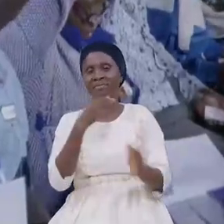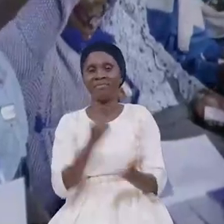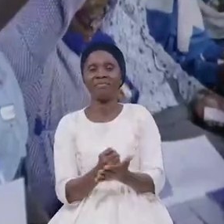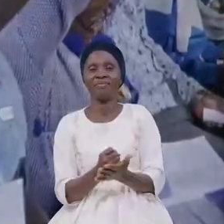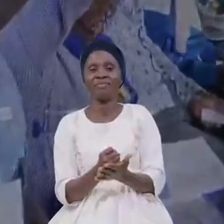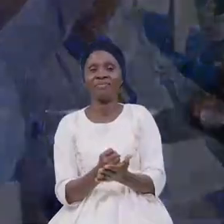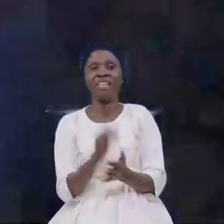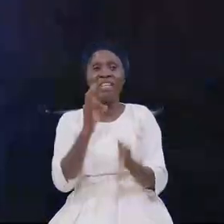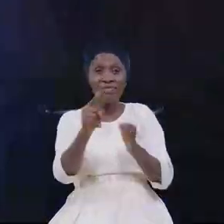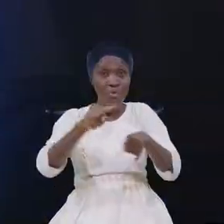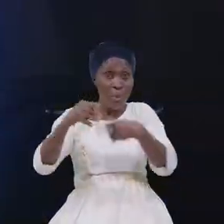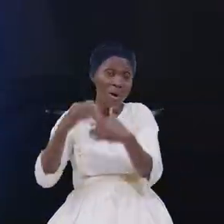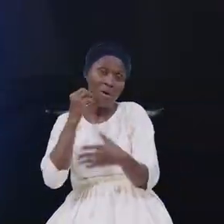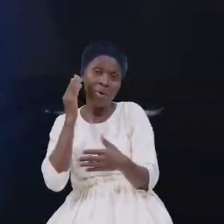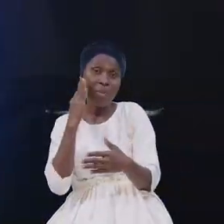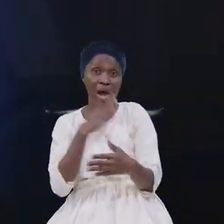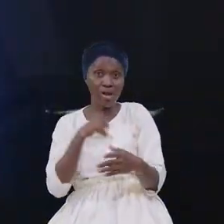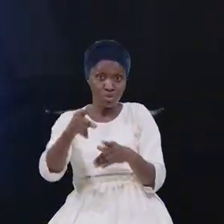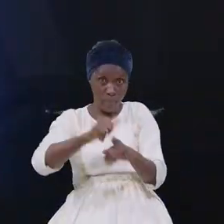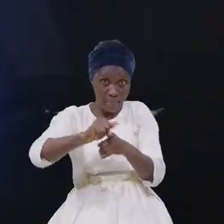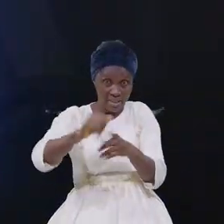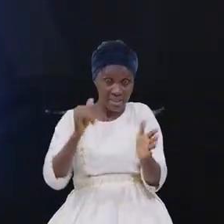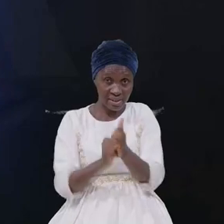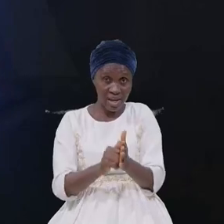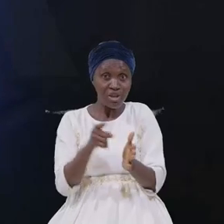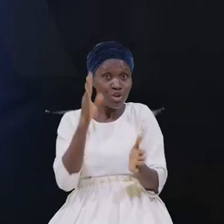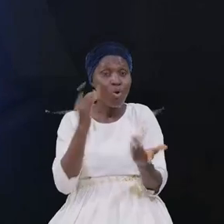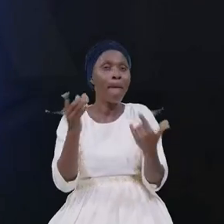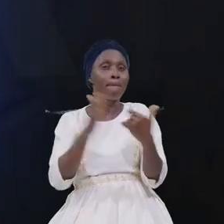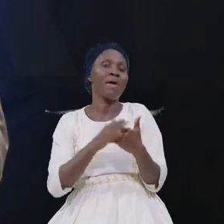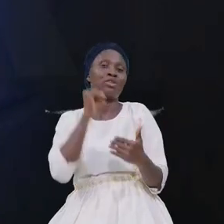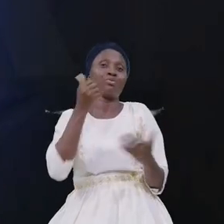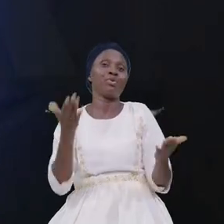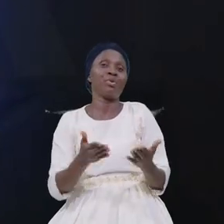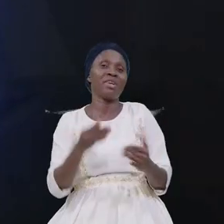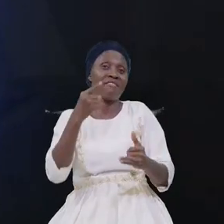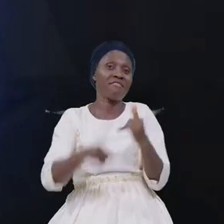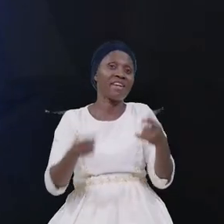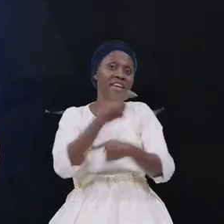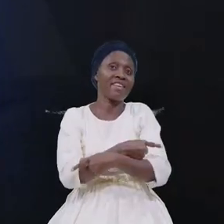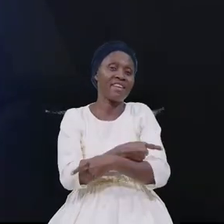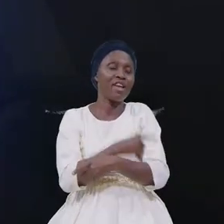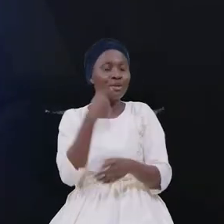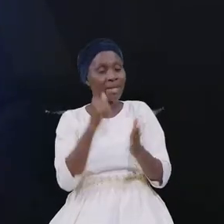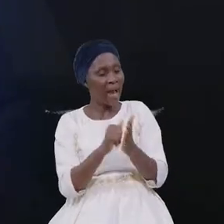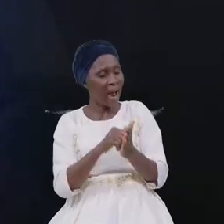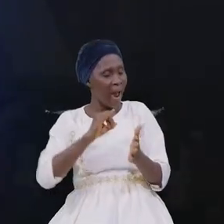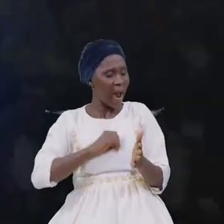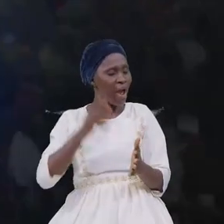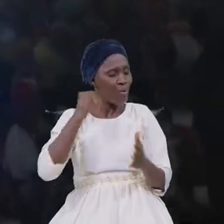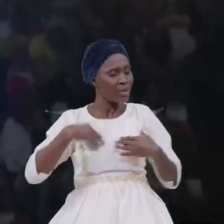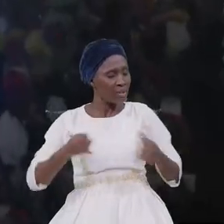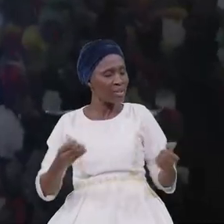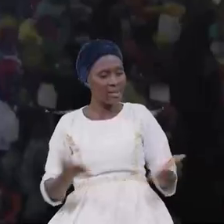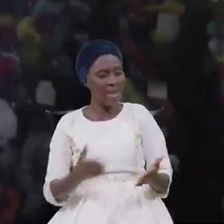Si vous retournez à la maison et vous faites cela, vous allez revenir demain, le dernier jour, que j'étais